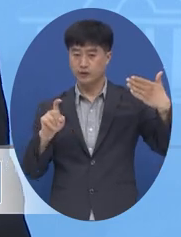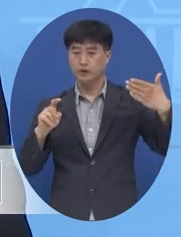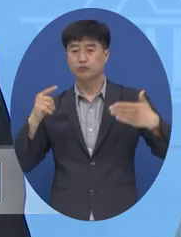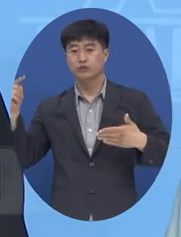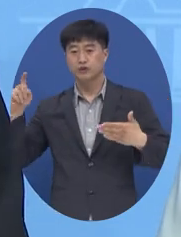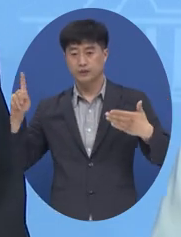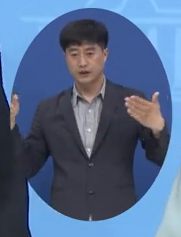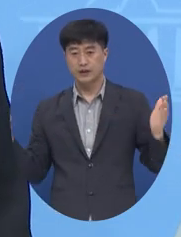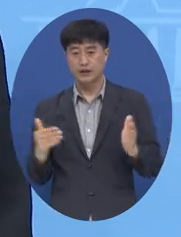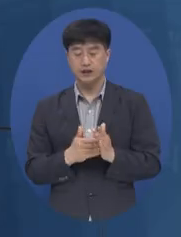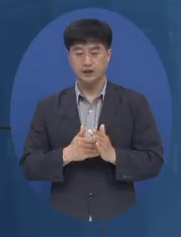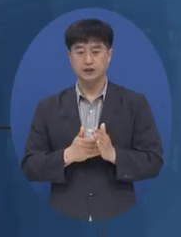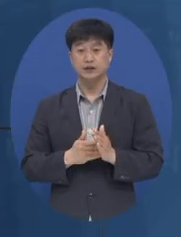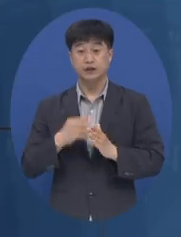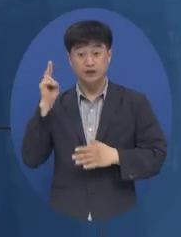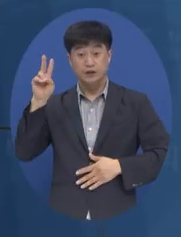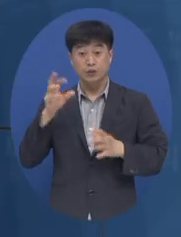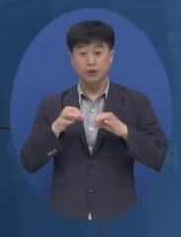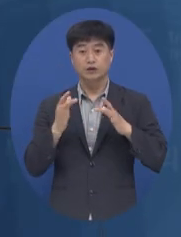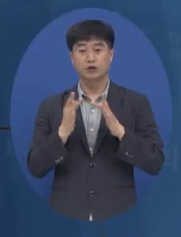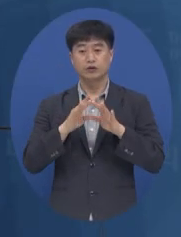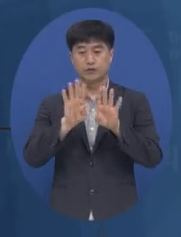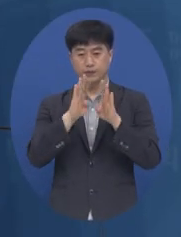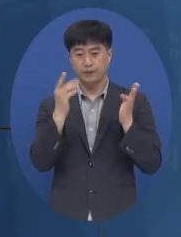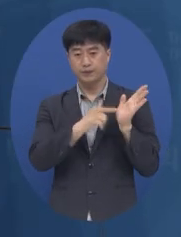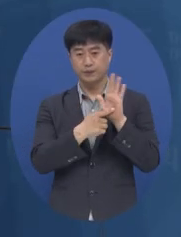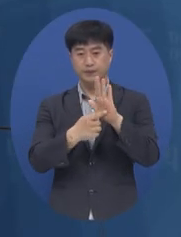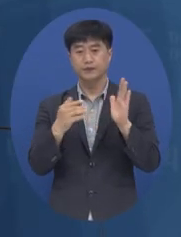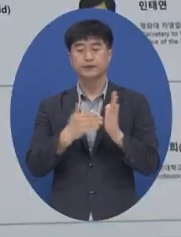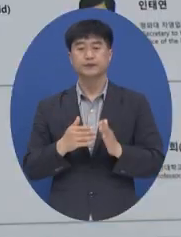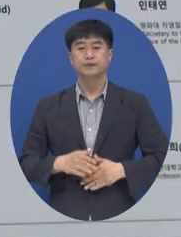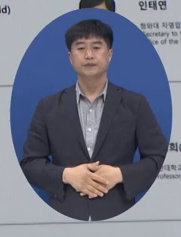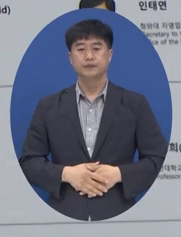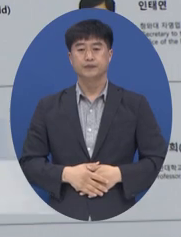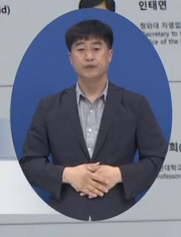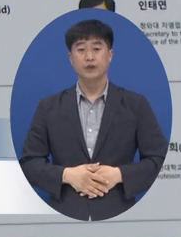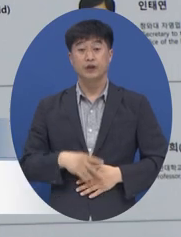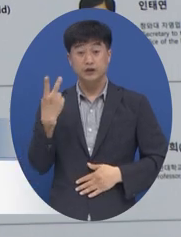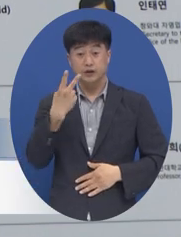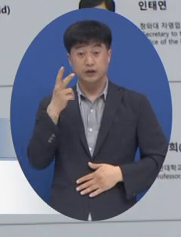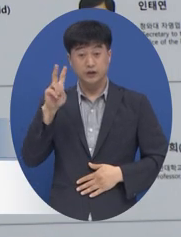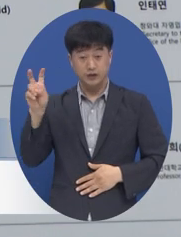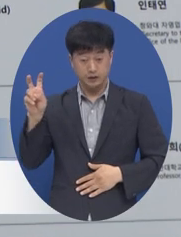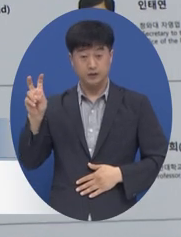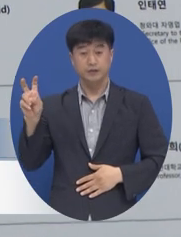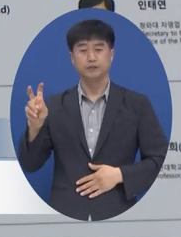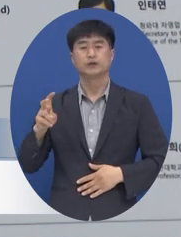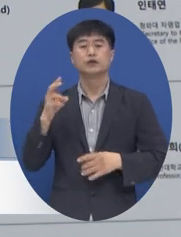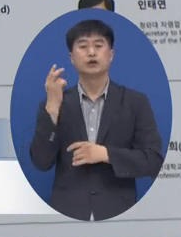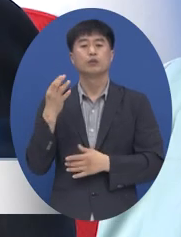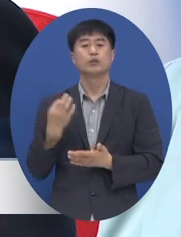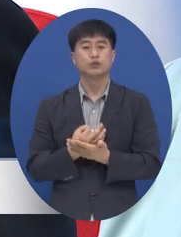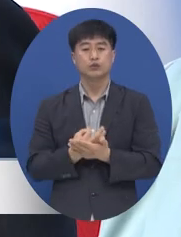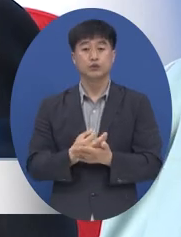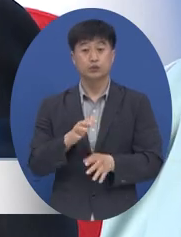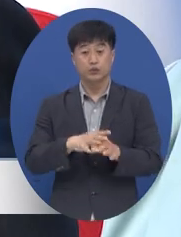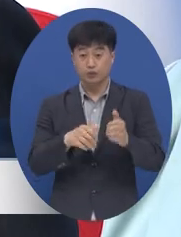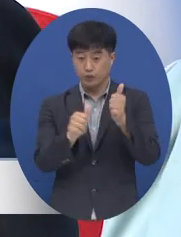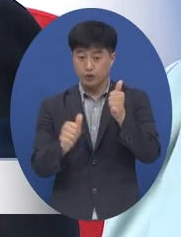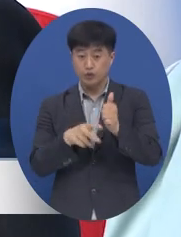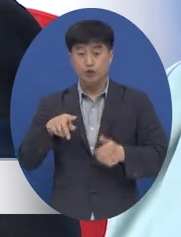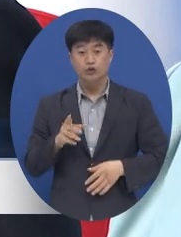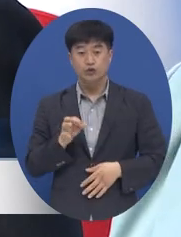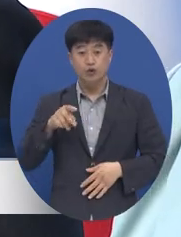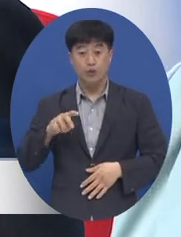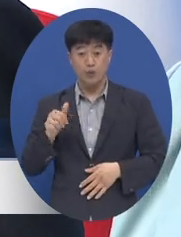10일부터 11일까지 양일간 온라인으로 개최한다고 밝혔습니다. 2020 기본소득 박람회 조직위원장인 정성호